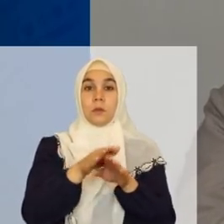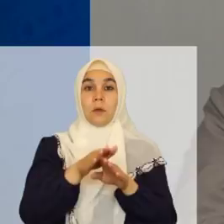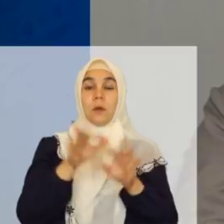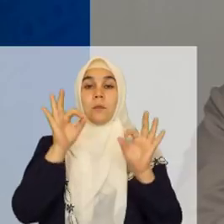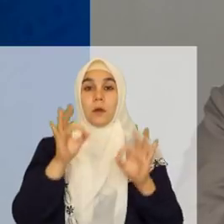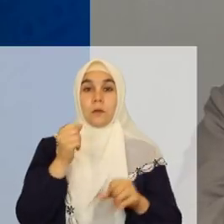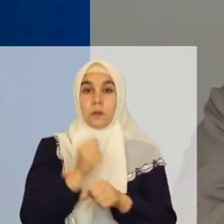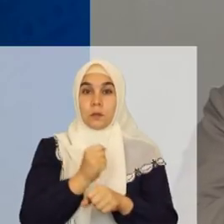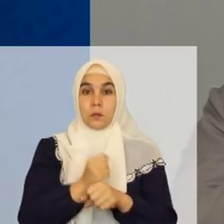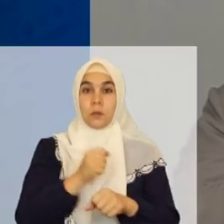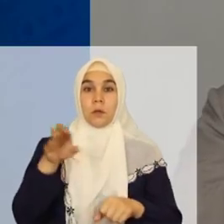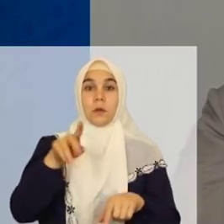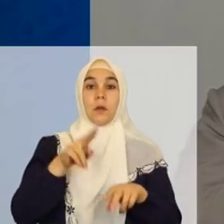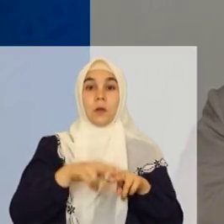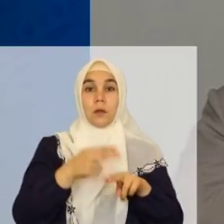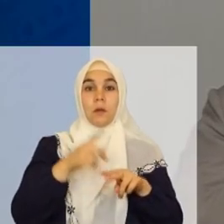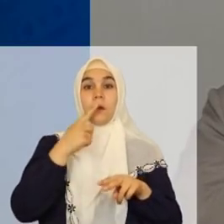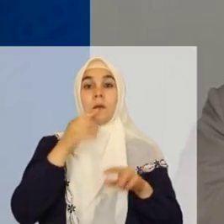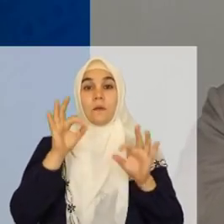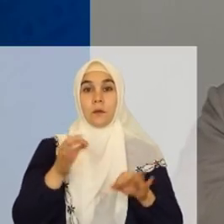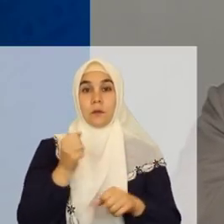koyuş, aynı takva eken.